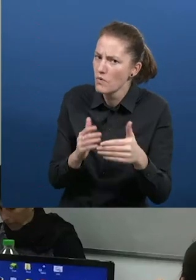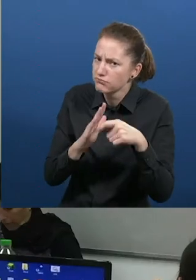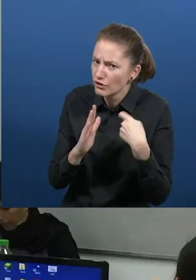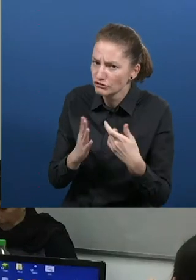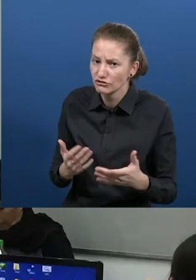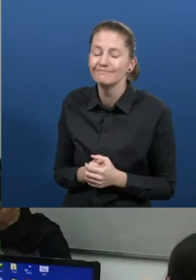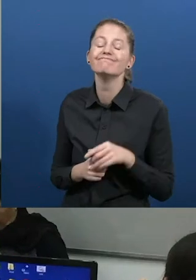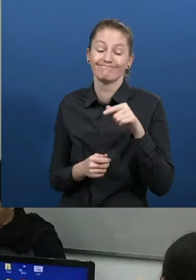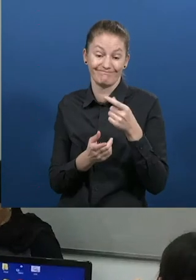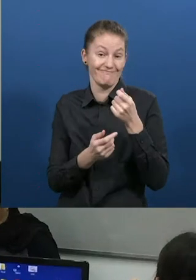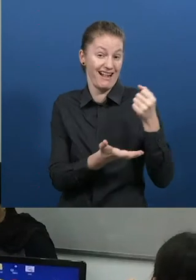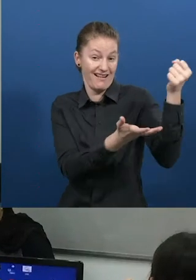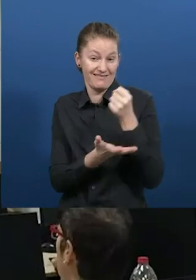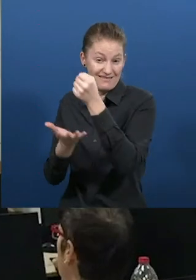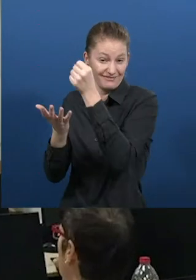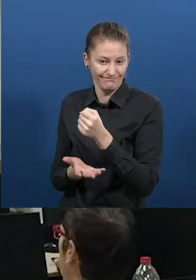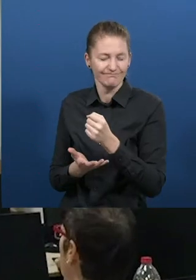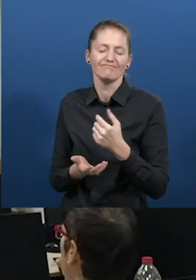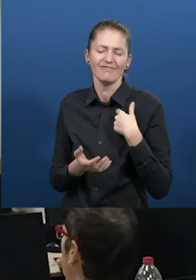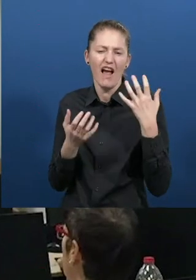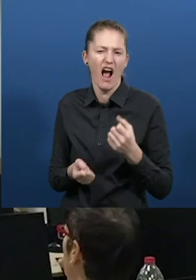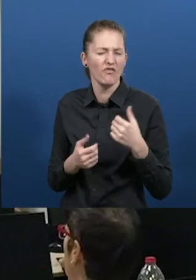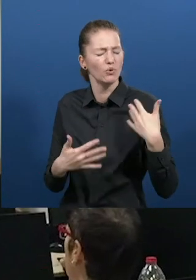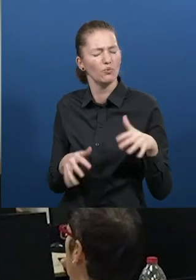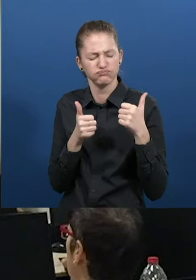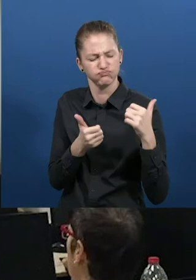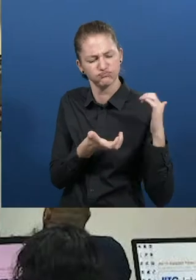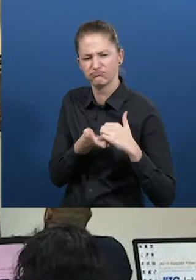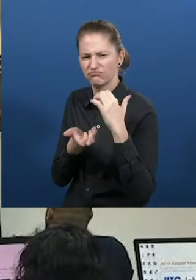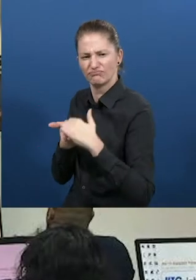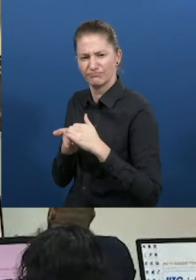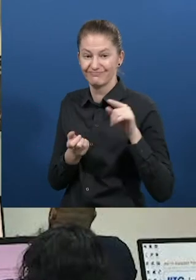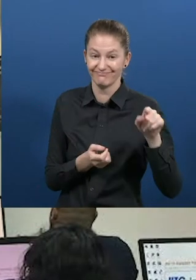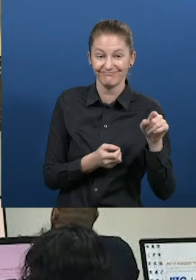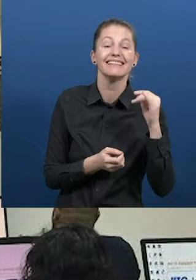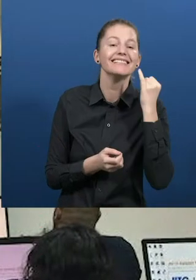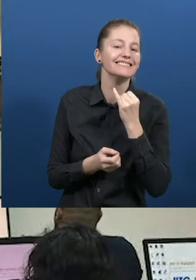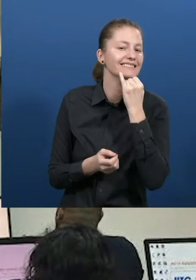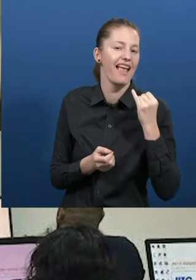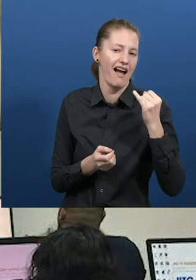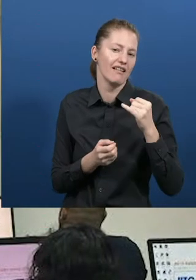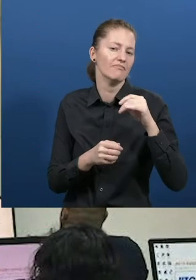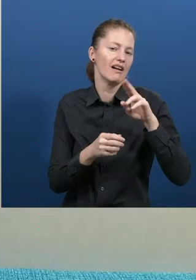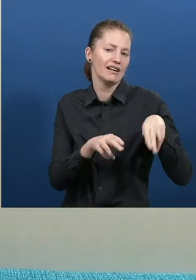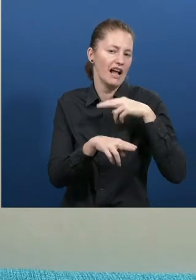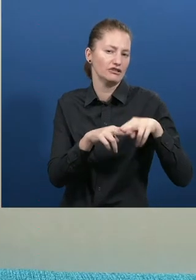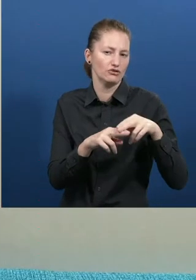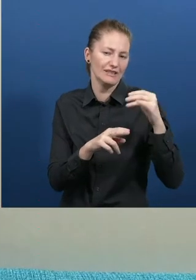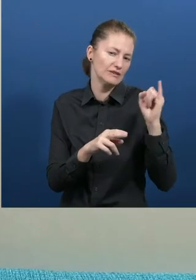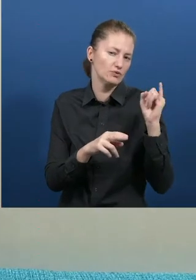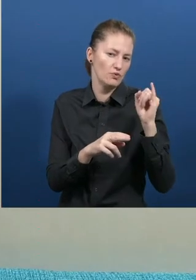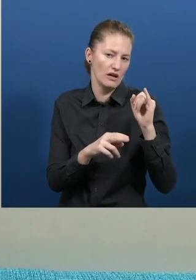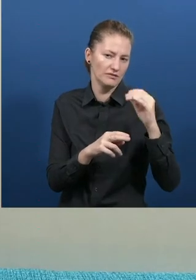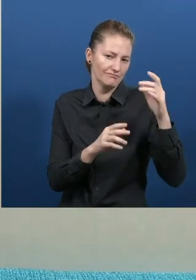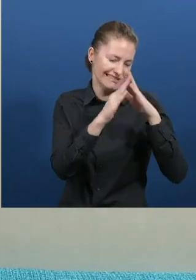מסתמך על שיתוף פעולה מאוד משמעותי עם ביטוח לאומי, ממשלת ישראל, לאור תוצאות מרשימות של התוכנית לאורך השנים, כמו